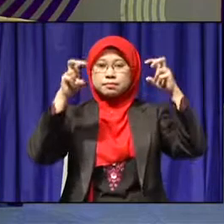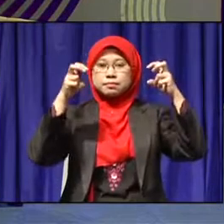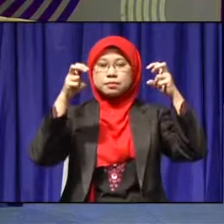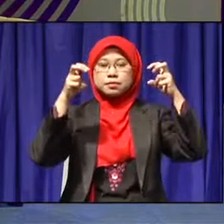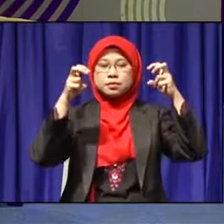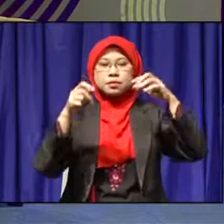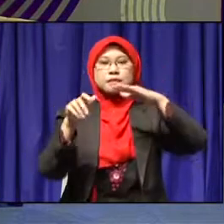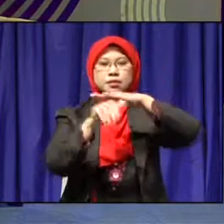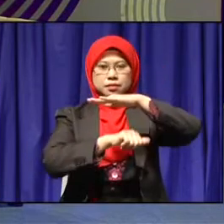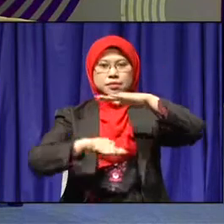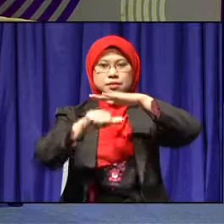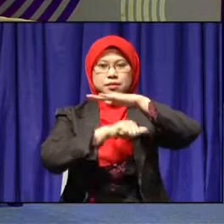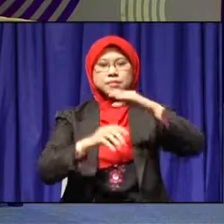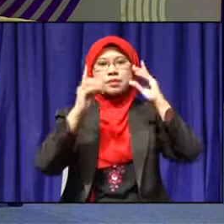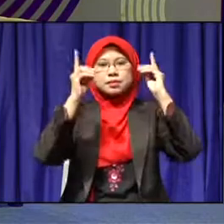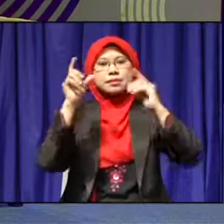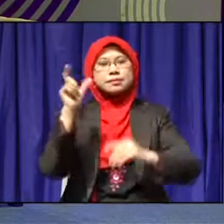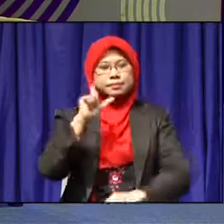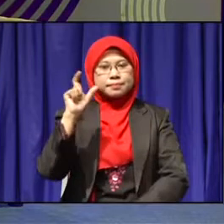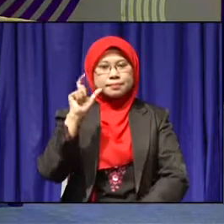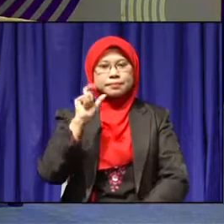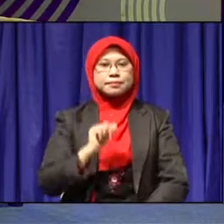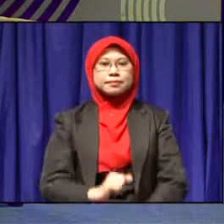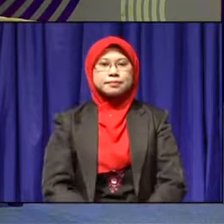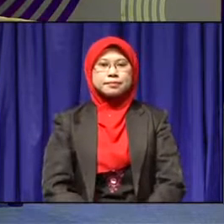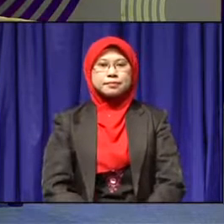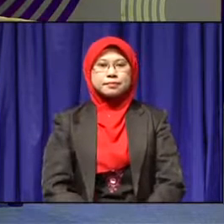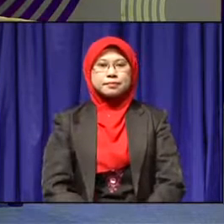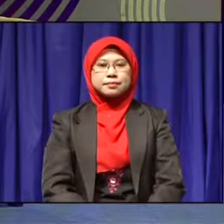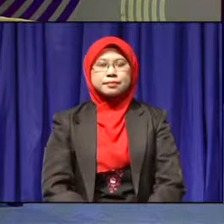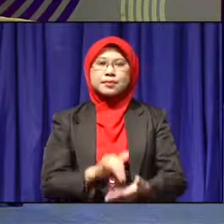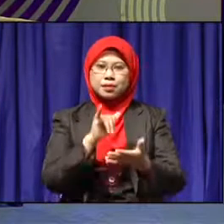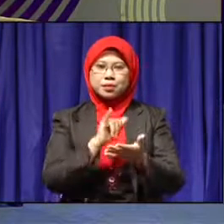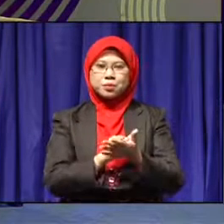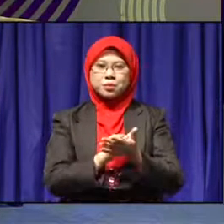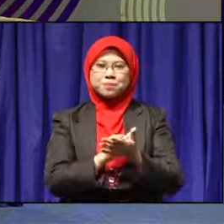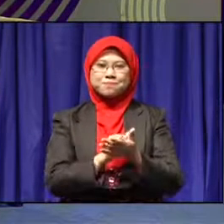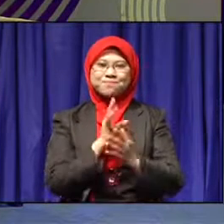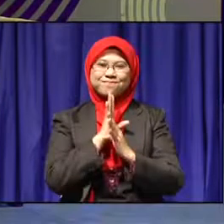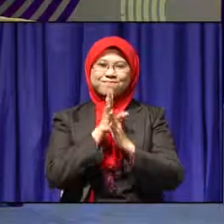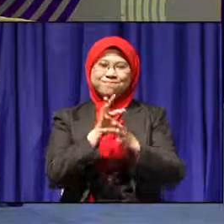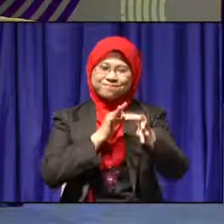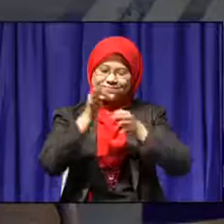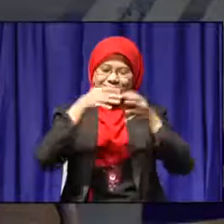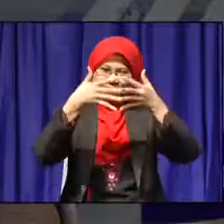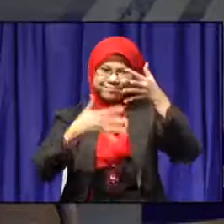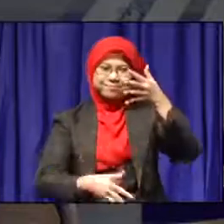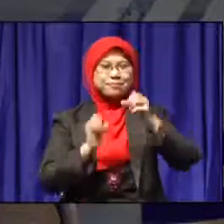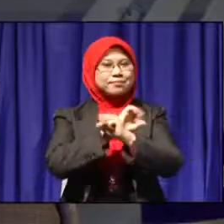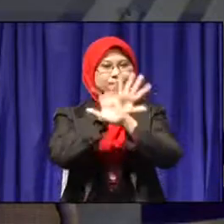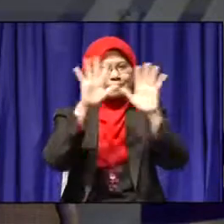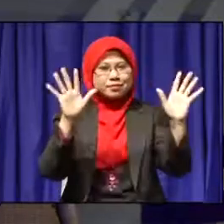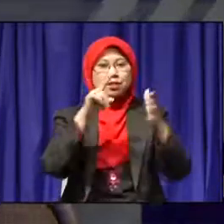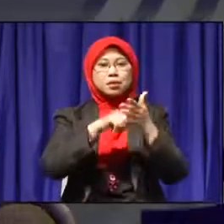pendidikan Islam to the panjang lebar memang jelas apa yang telah diterangkan